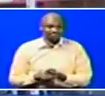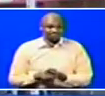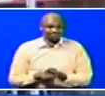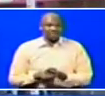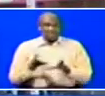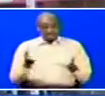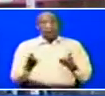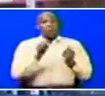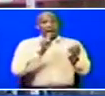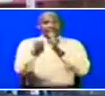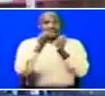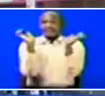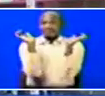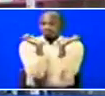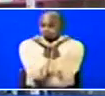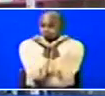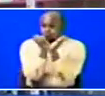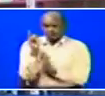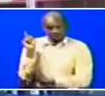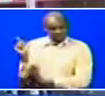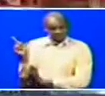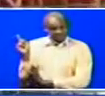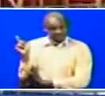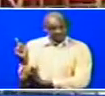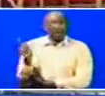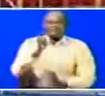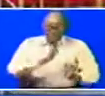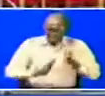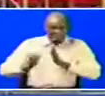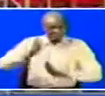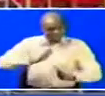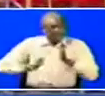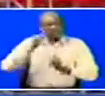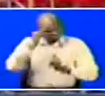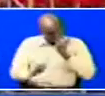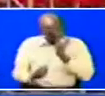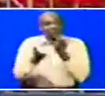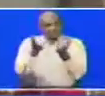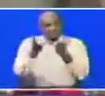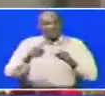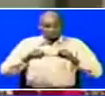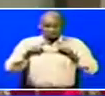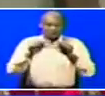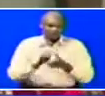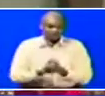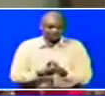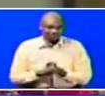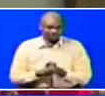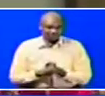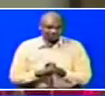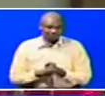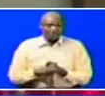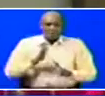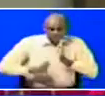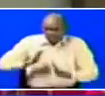Katika uga wa kimataifa wa michezo wa Moi Kasarani, na matayarisho ya mwisho mwisho yamenoga. Ni